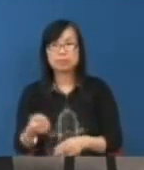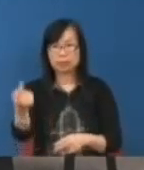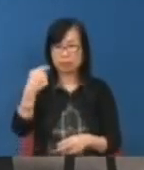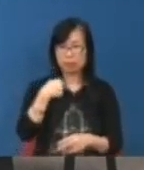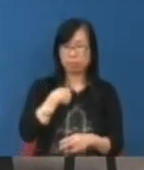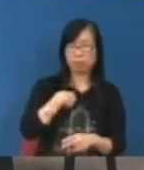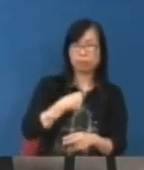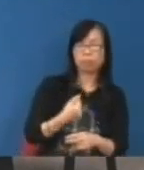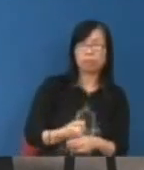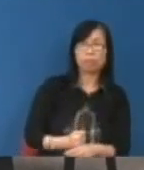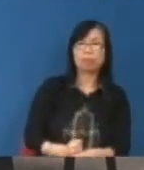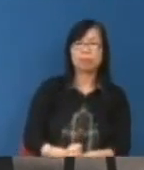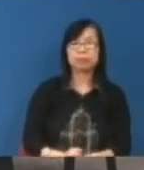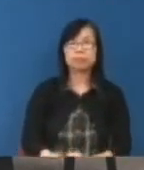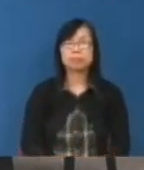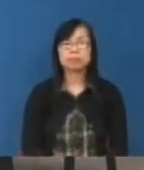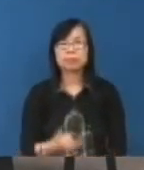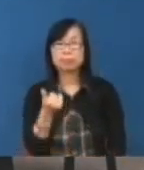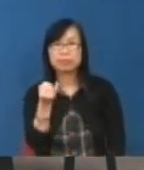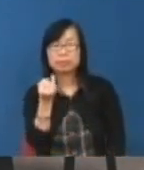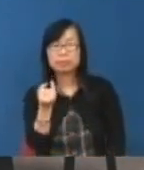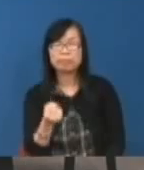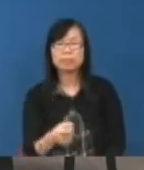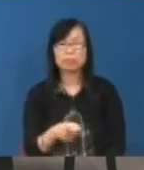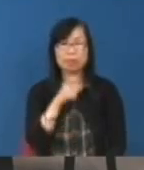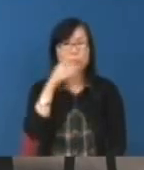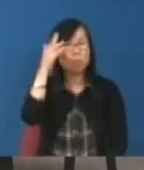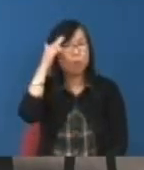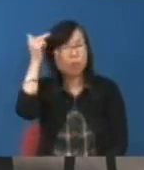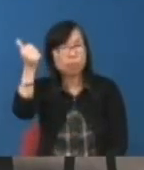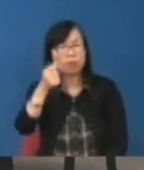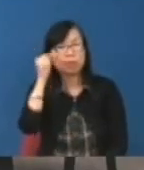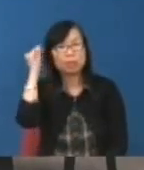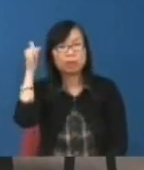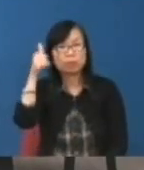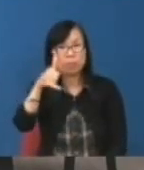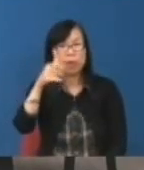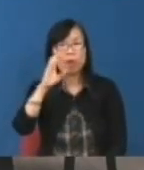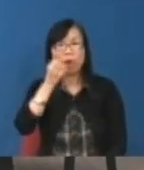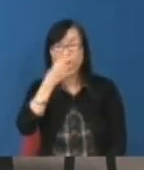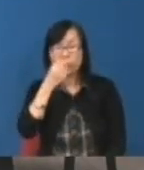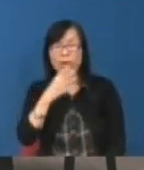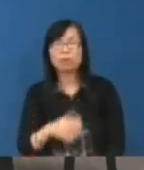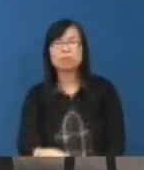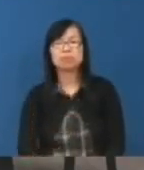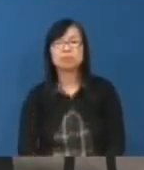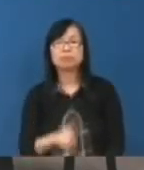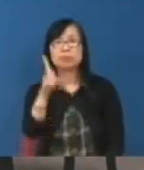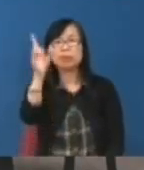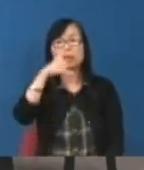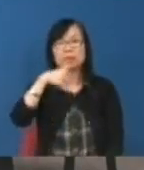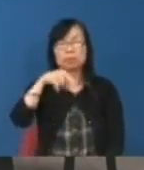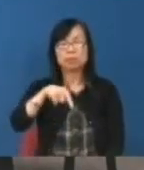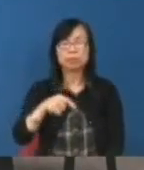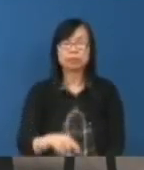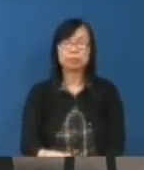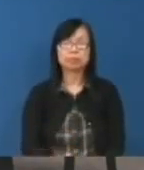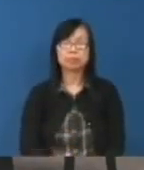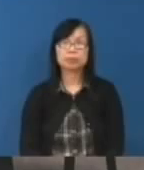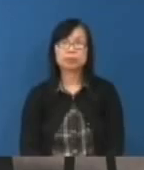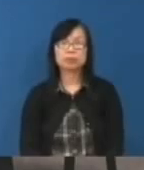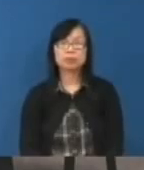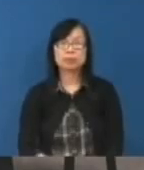啫？係咪？佢而家有幸嚟咗香港，我覺得你點解嚟我度先？佢即係嗰個不